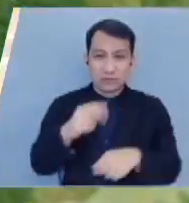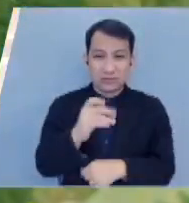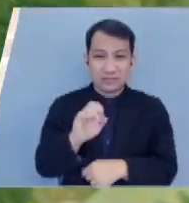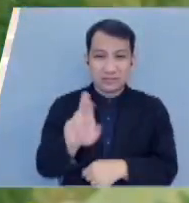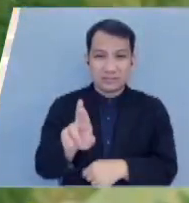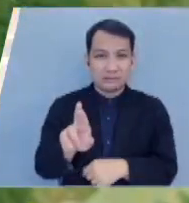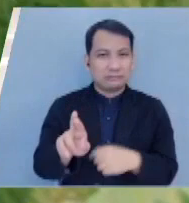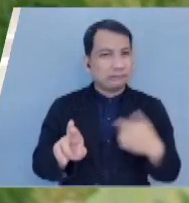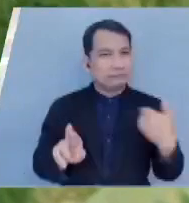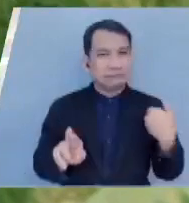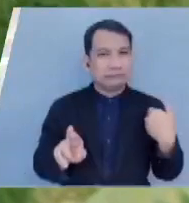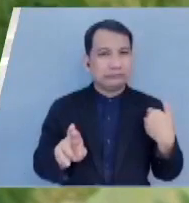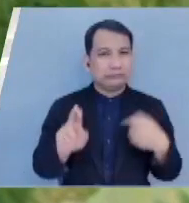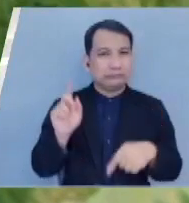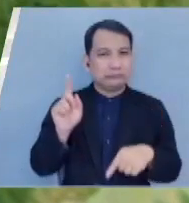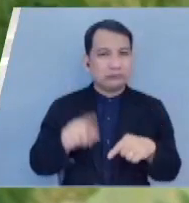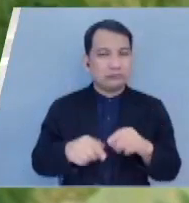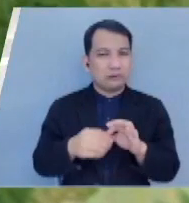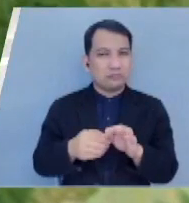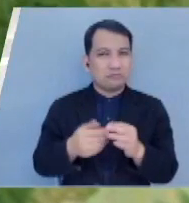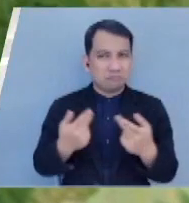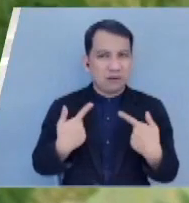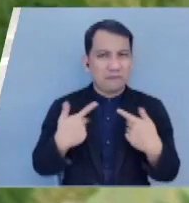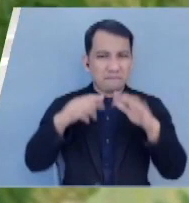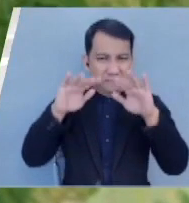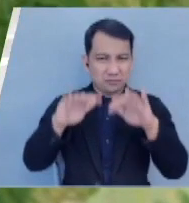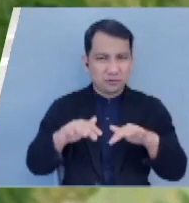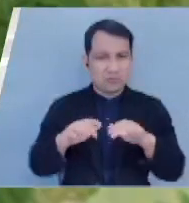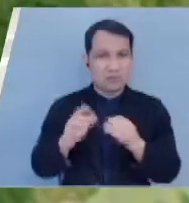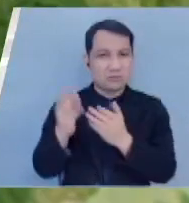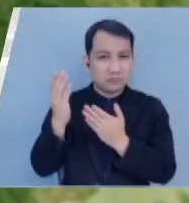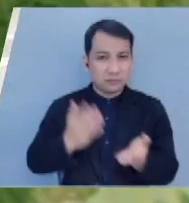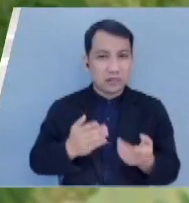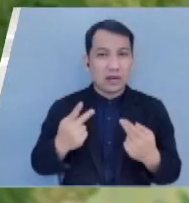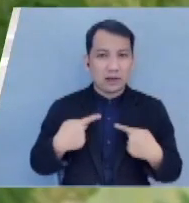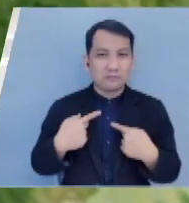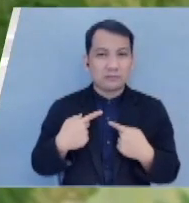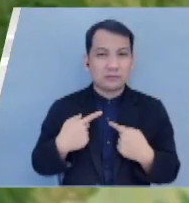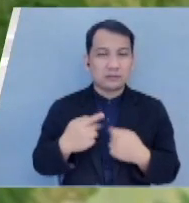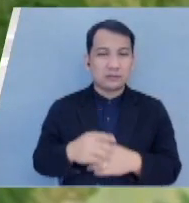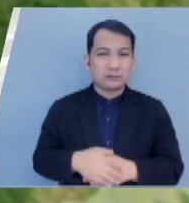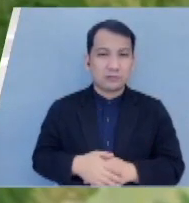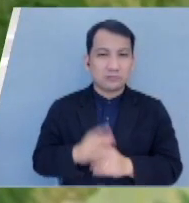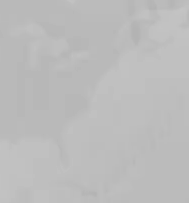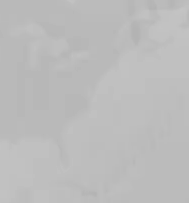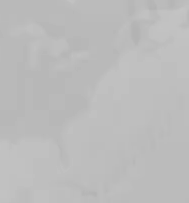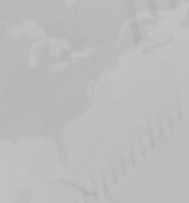rin inaalis ang tsansa ng ulan, kaya huwag pong kalimutan ang pagdala ng payong.